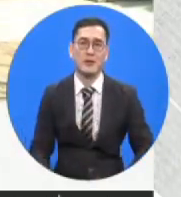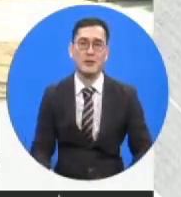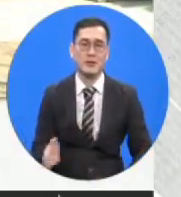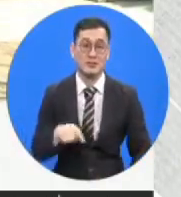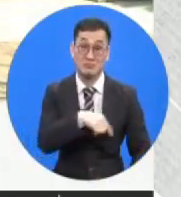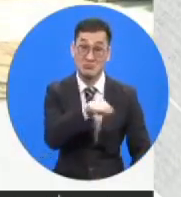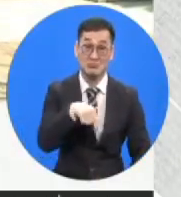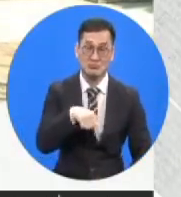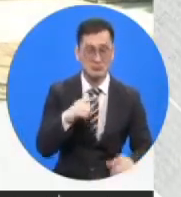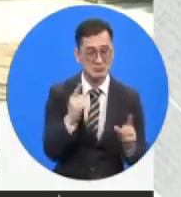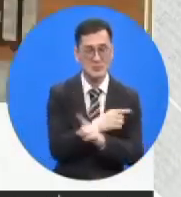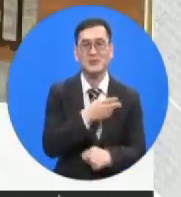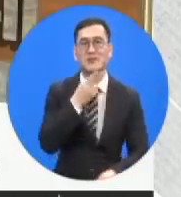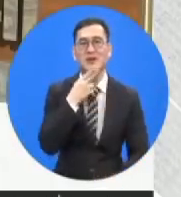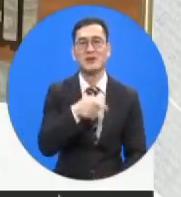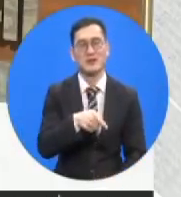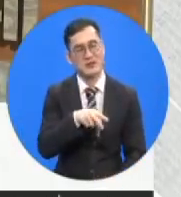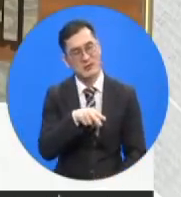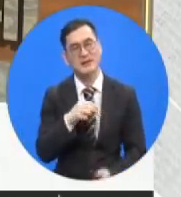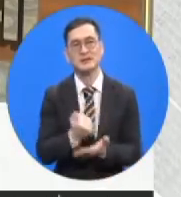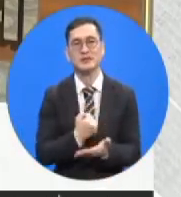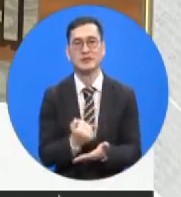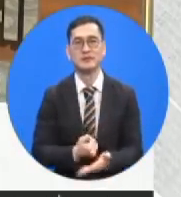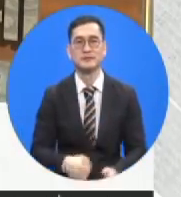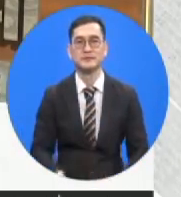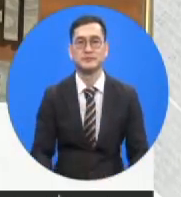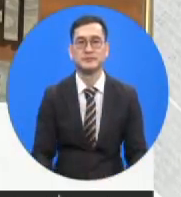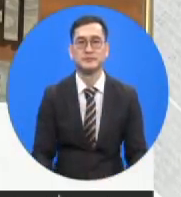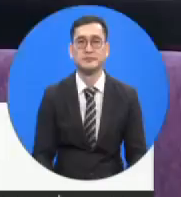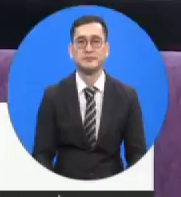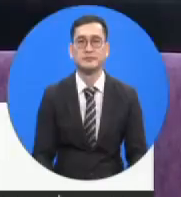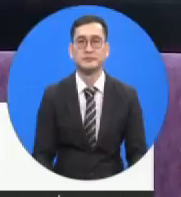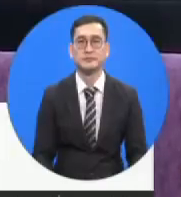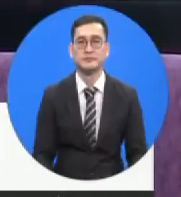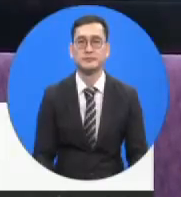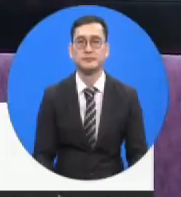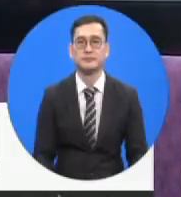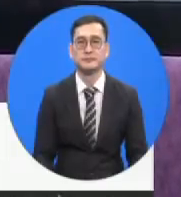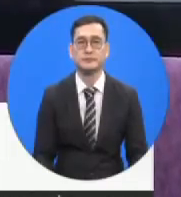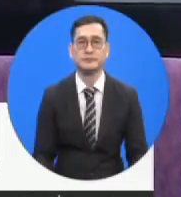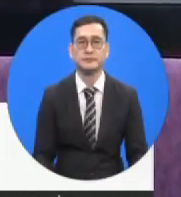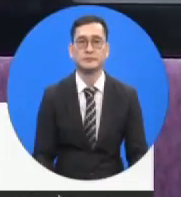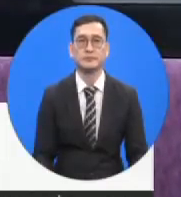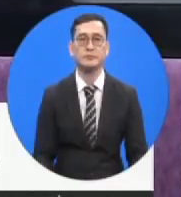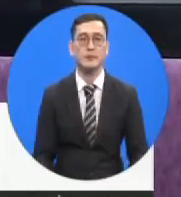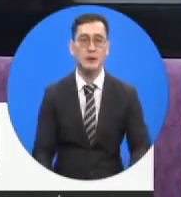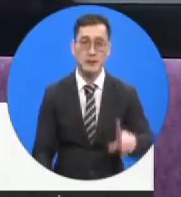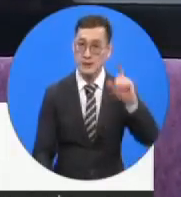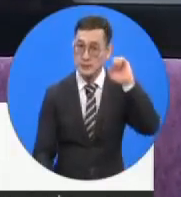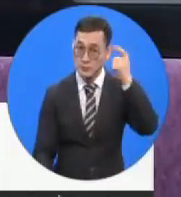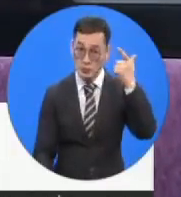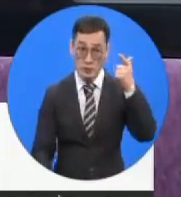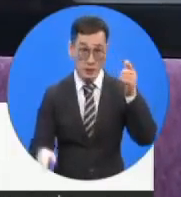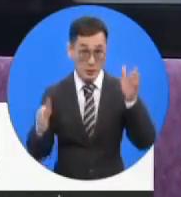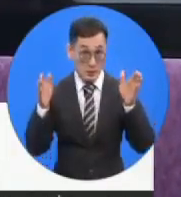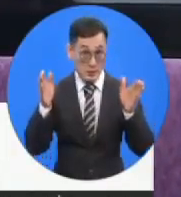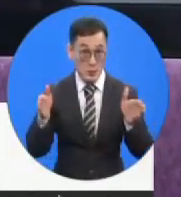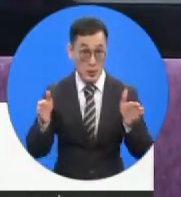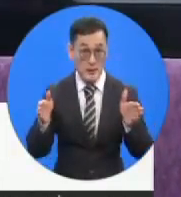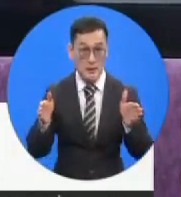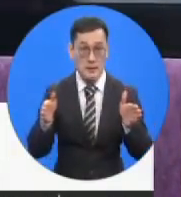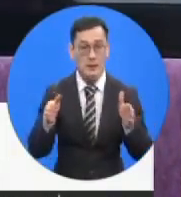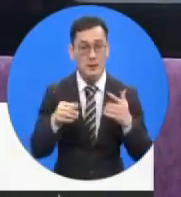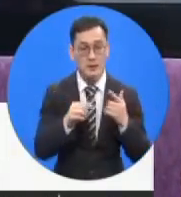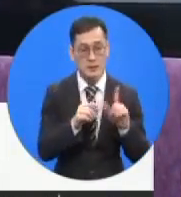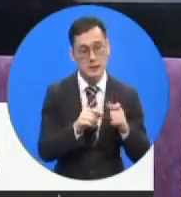아직까지 개편되지 않은 부분은 좀 아쉽습니다. 예, 문제는 박승희 대변인 걱정스러운 게 지금 16일 동안 이 16번